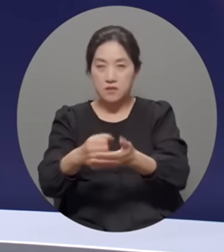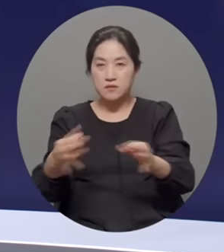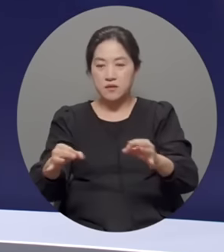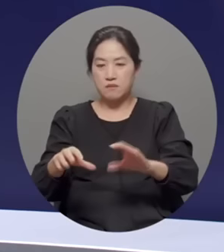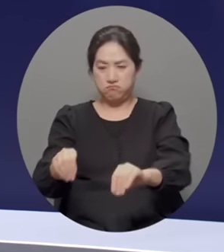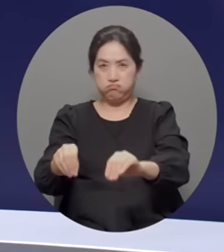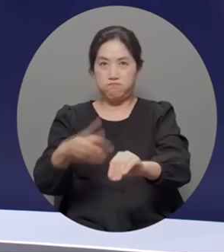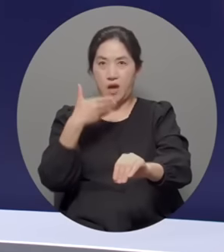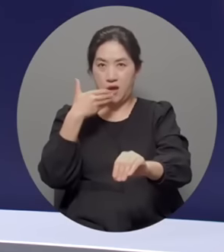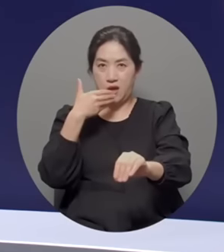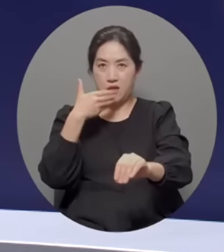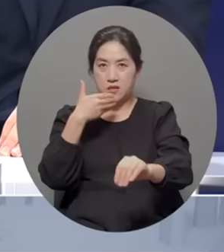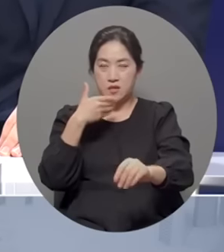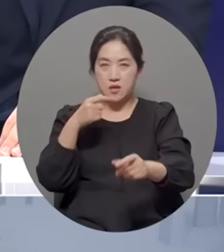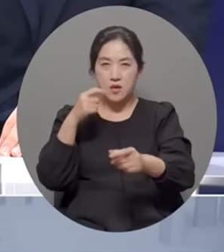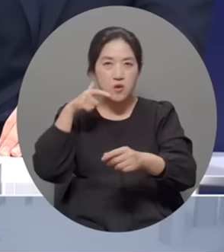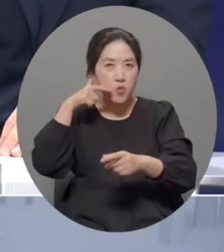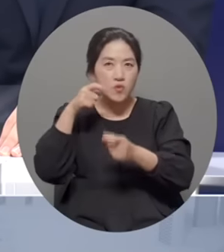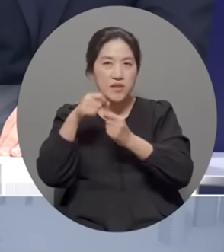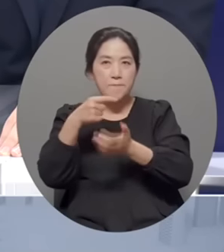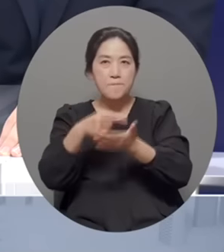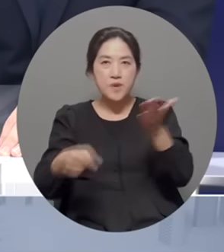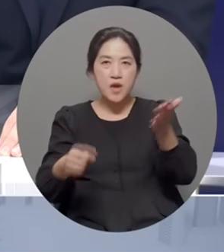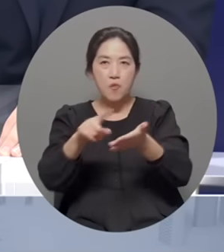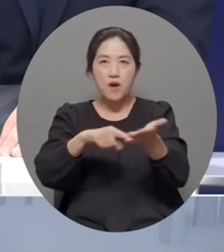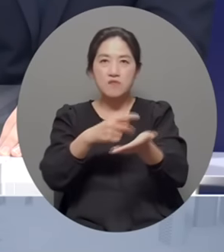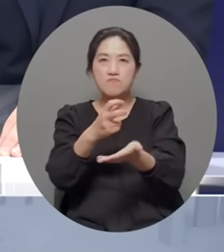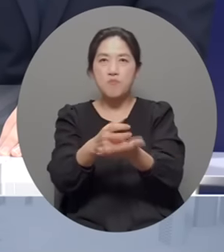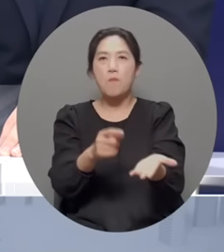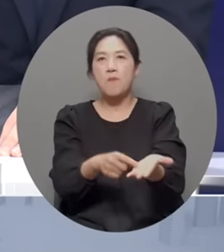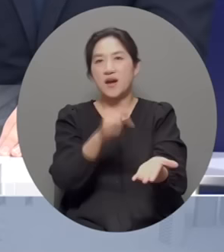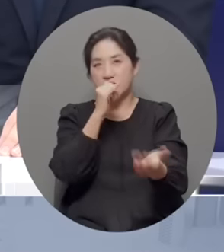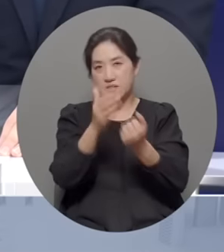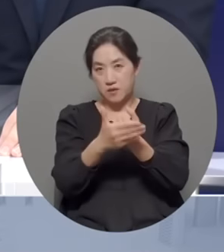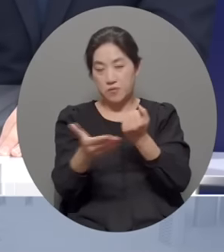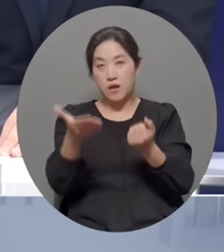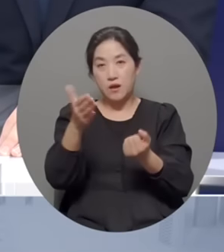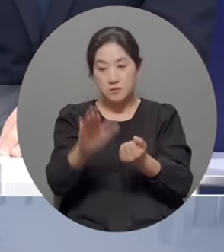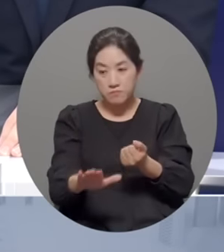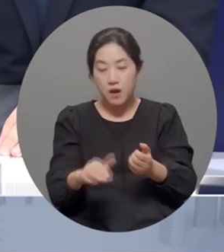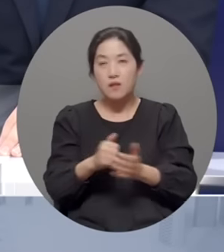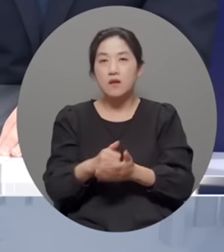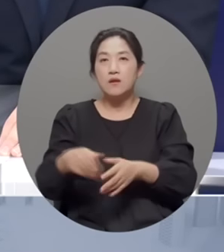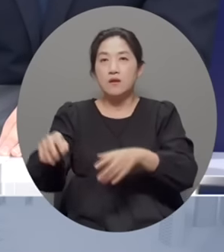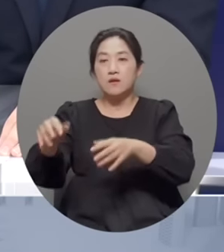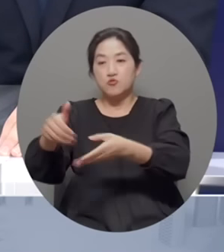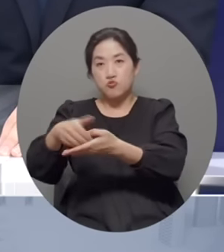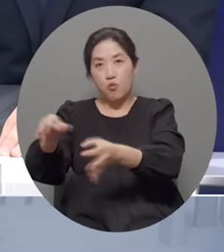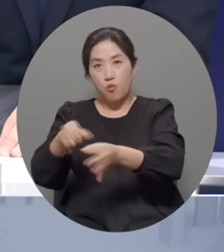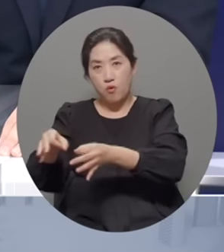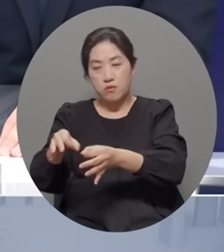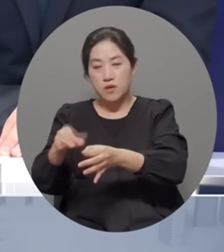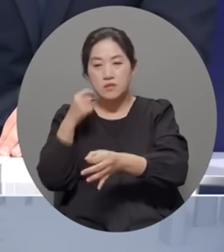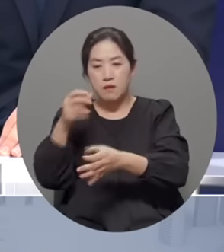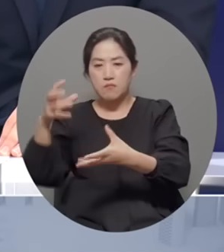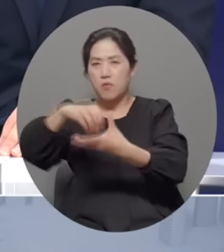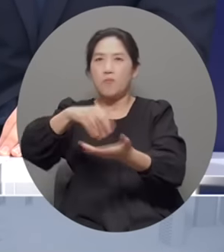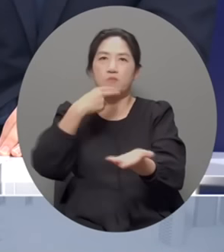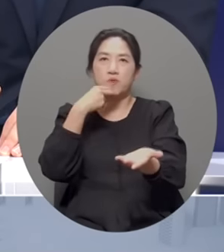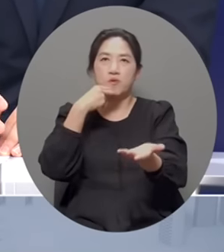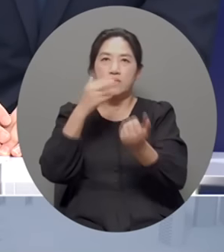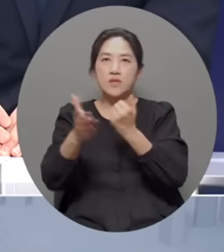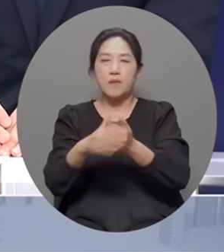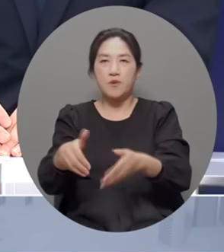할 수 있습니다. 통신사기 피해 환급법에 근거가 있기 때문인데 정작 이 중고거래 사기는 포함이 안 돼 있습니다.